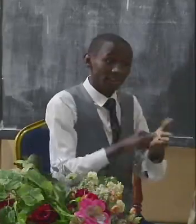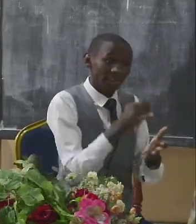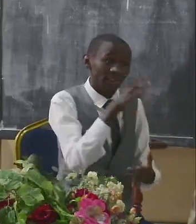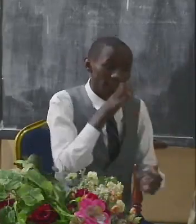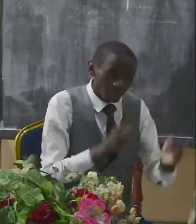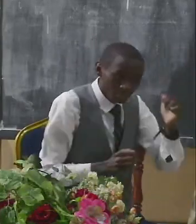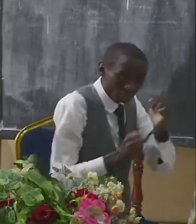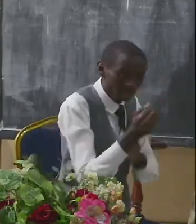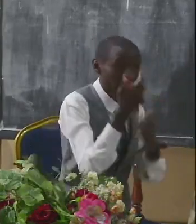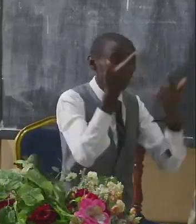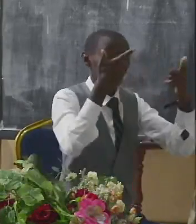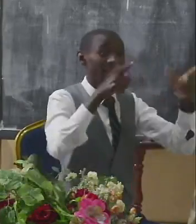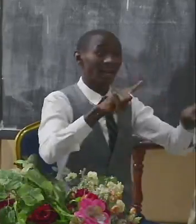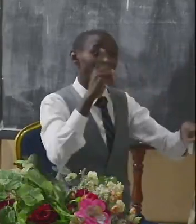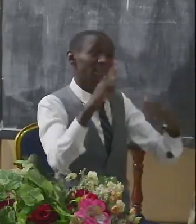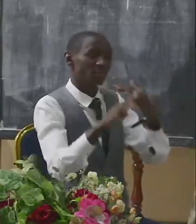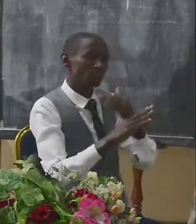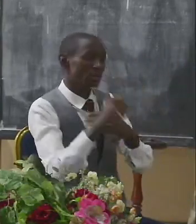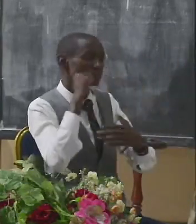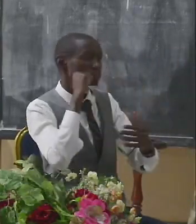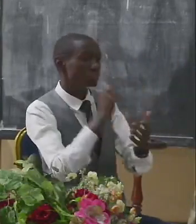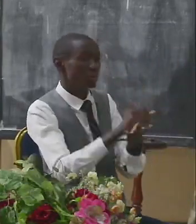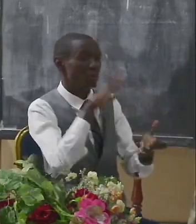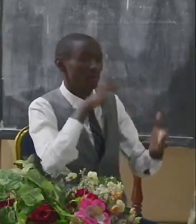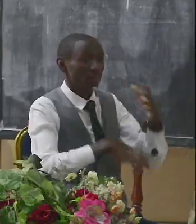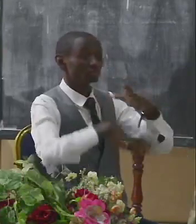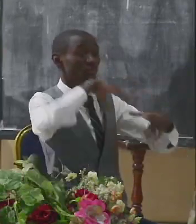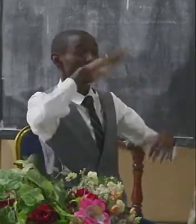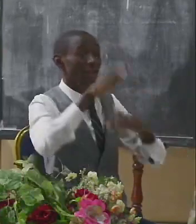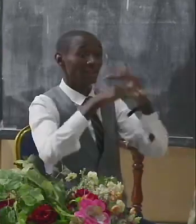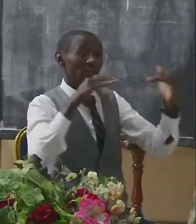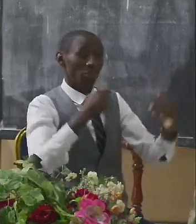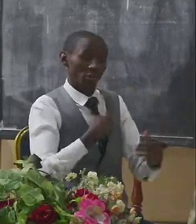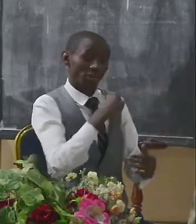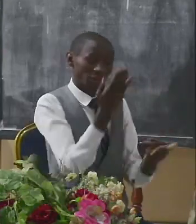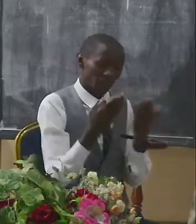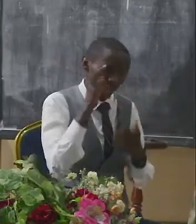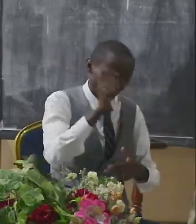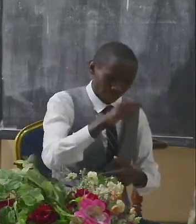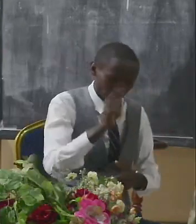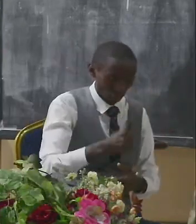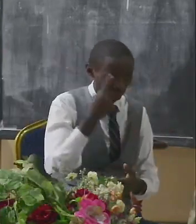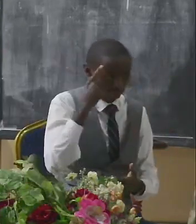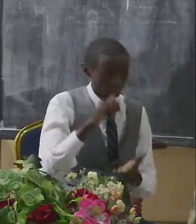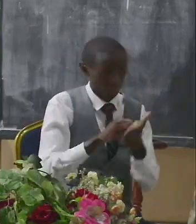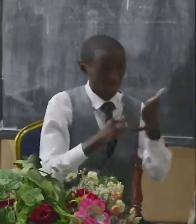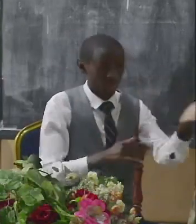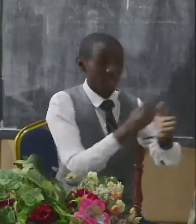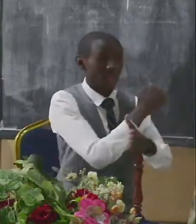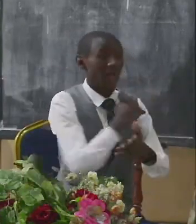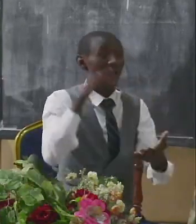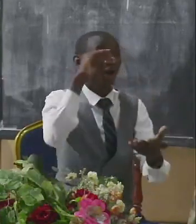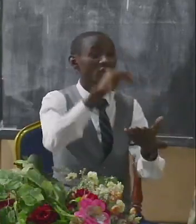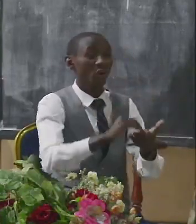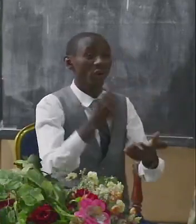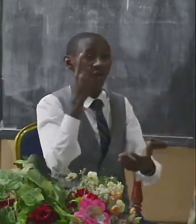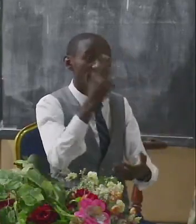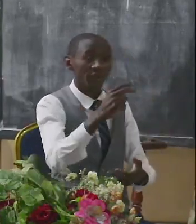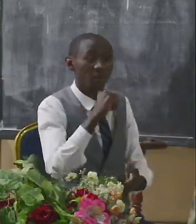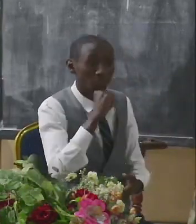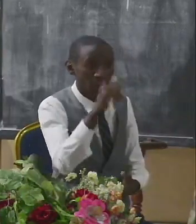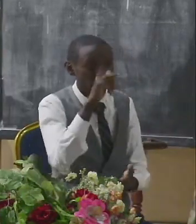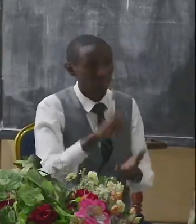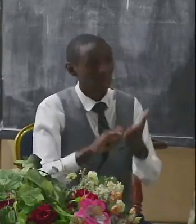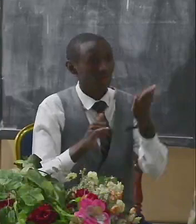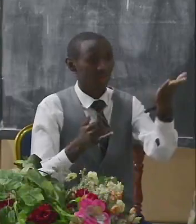est enlevée. Ça, c'est ce que je veux insister. Bibi arusi ananyakuliwa pale njoko enda kazia. Elle ne le verra pas. Wala bibi arusi